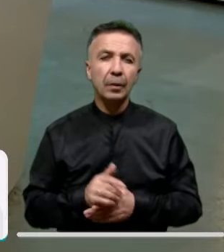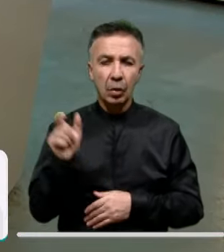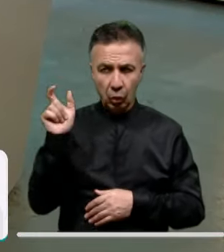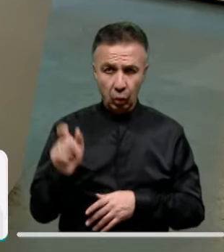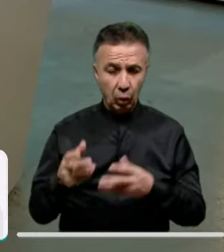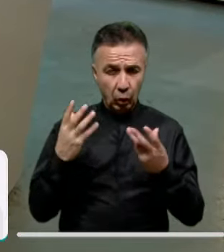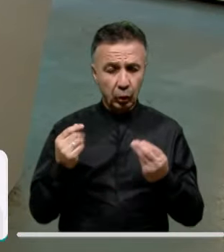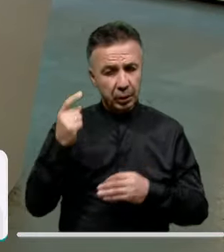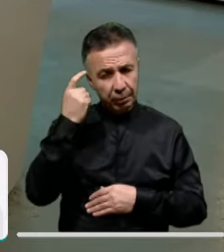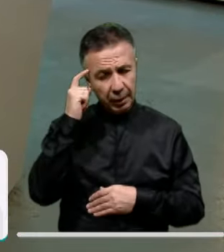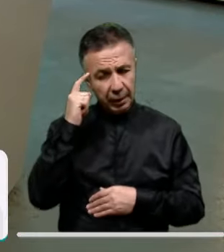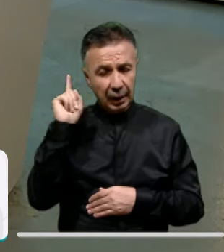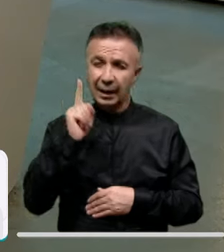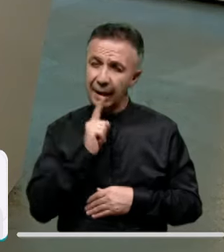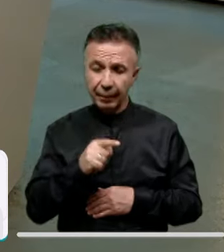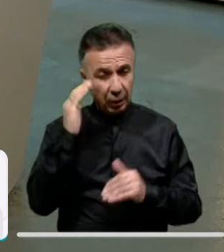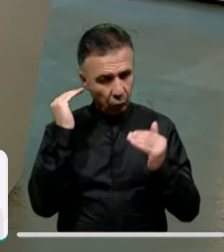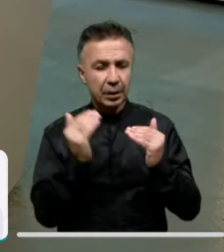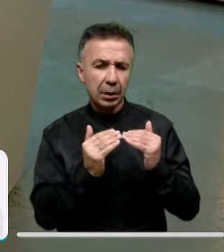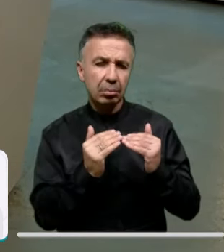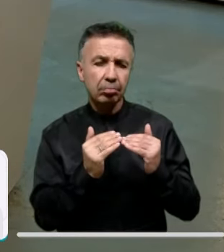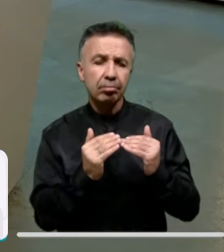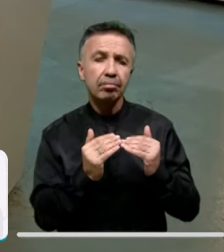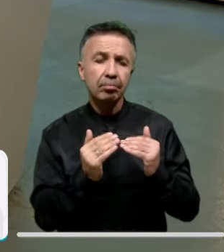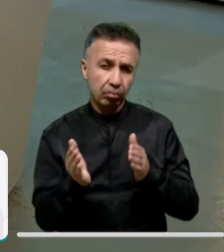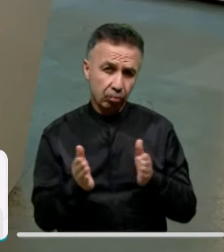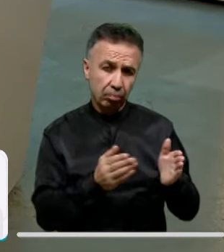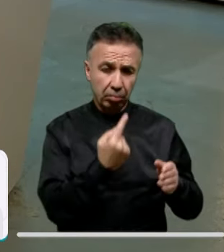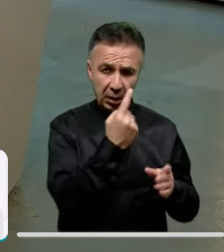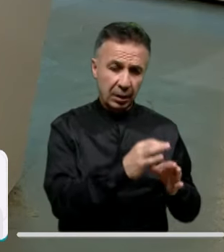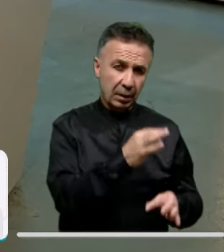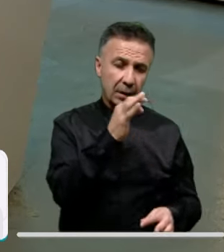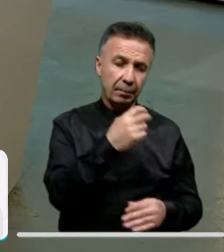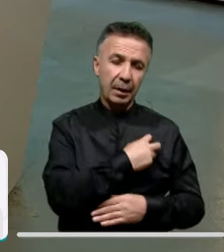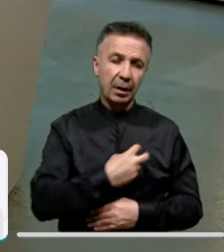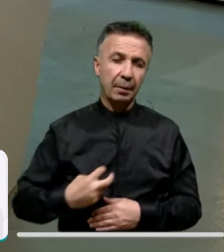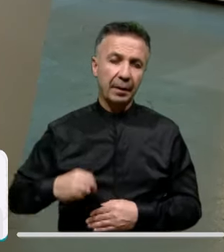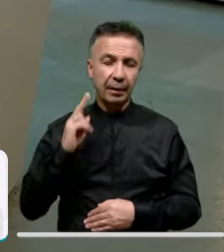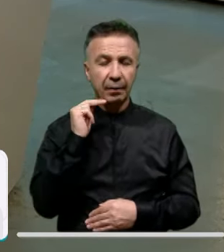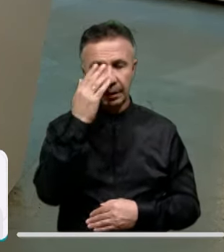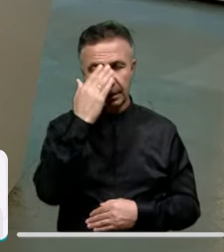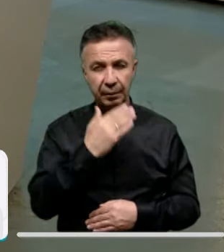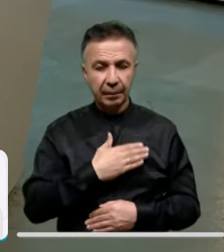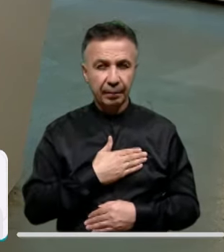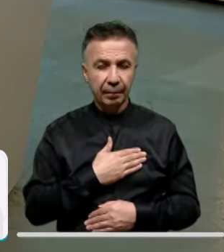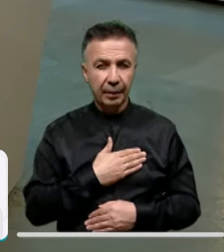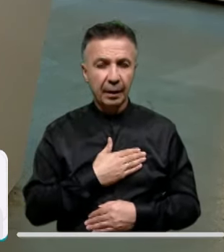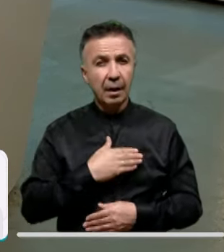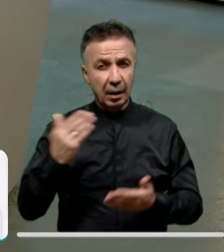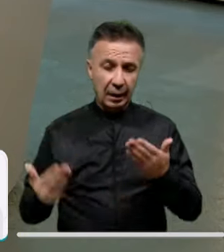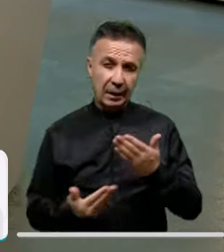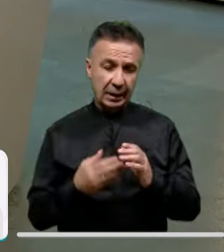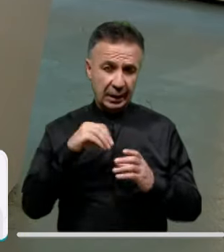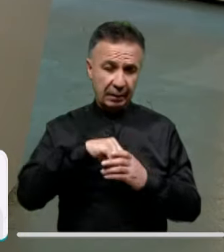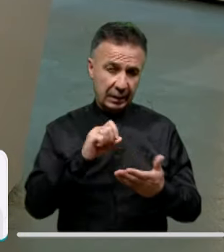olduğumuzun bilinciyle emirlerini yerine getireceğiz ya. Bir insanın Efendimiz Aleyhisselatü Vesselam'ın hadis-i şeriflerinde de